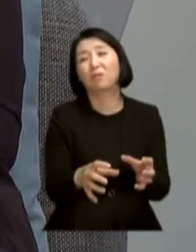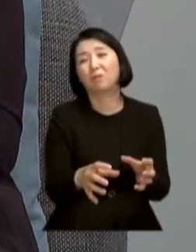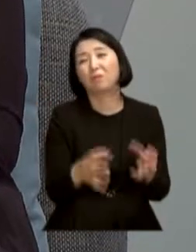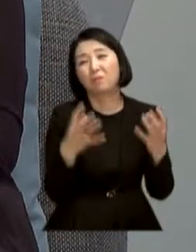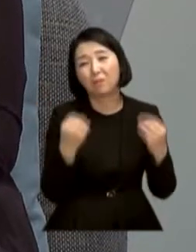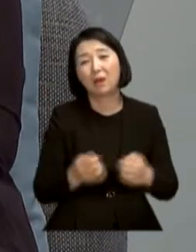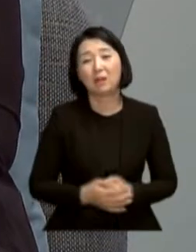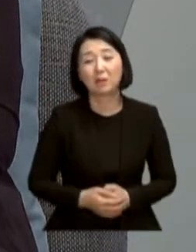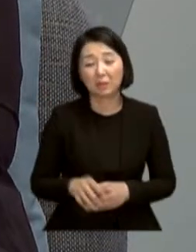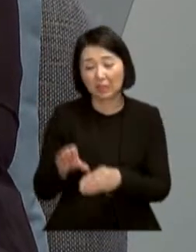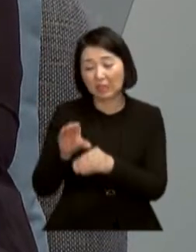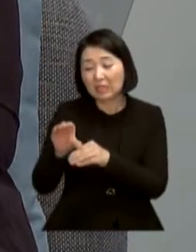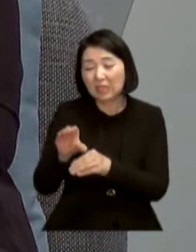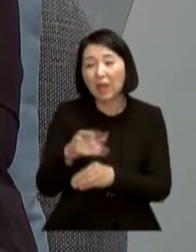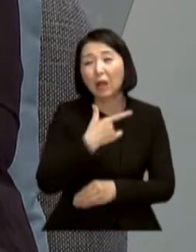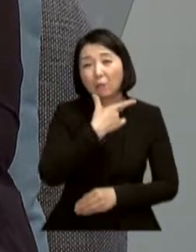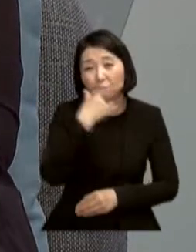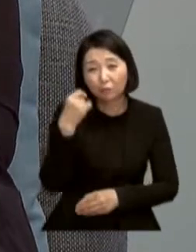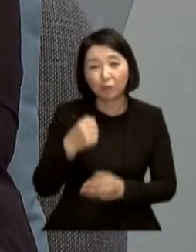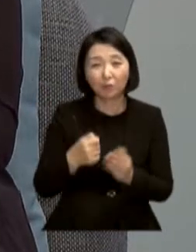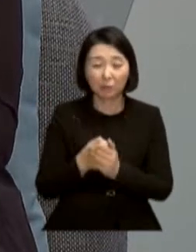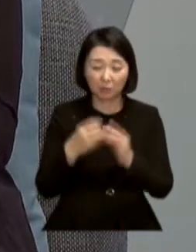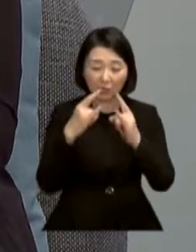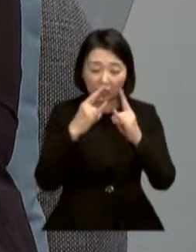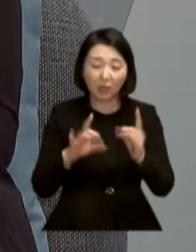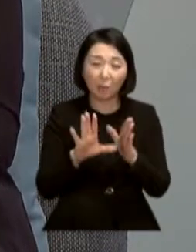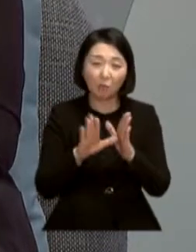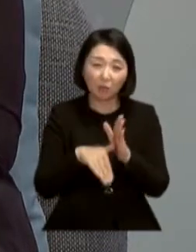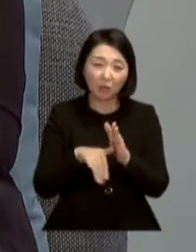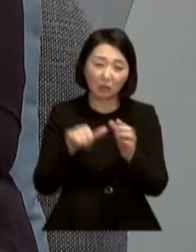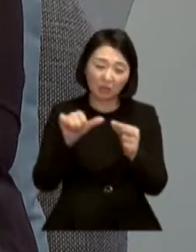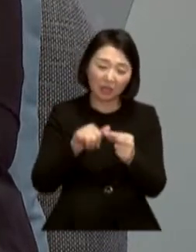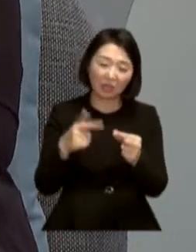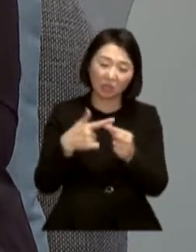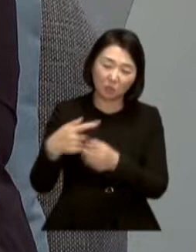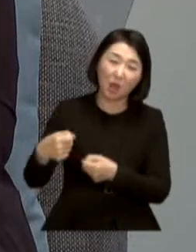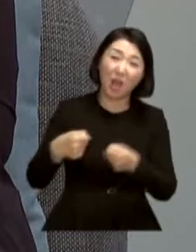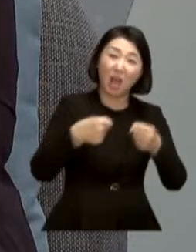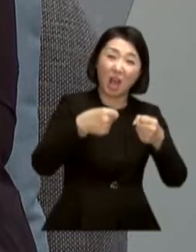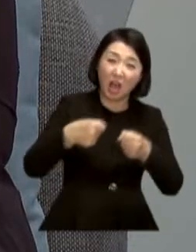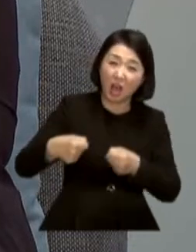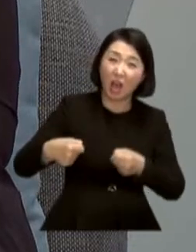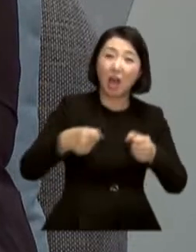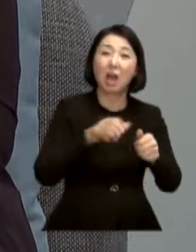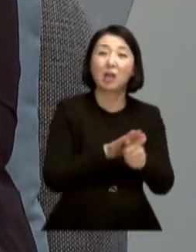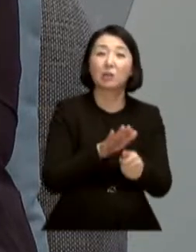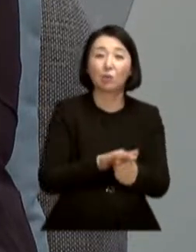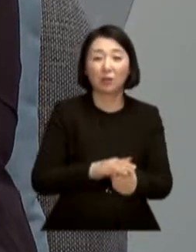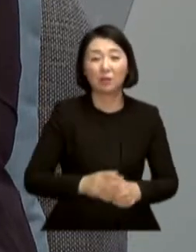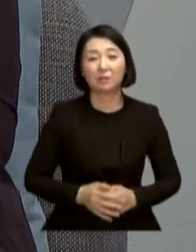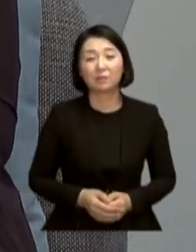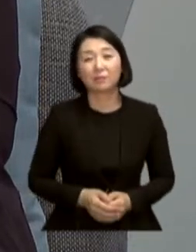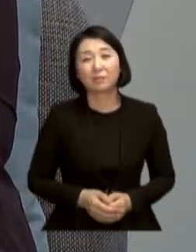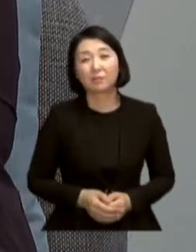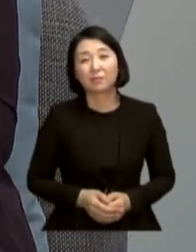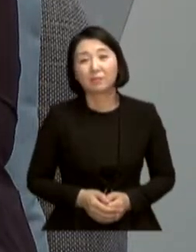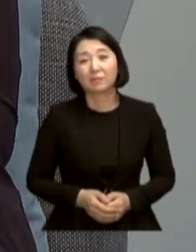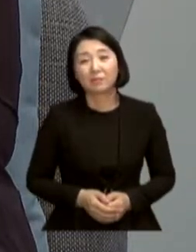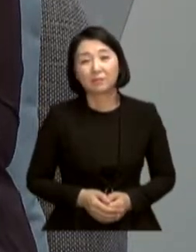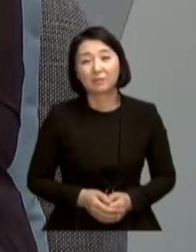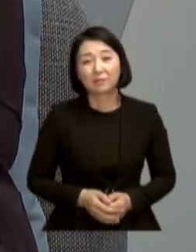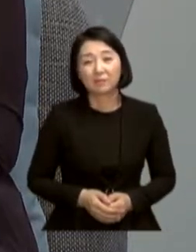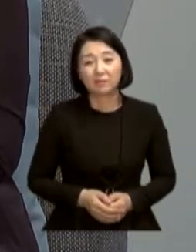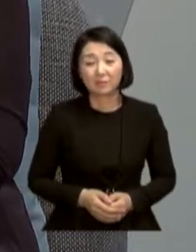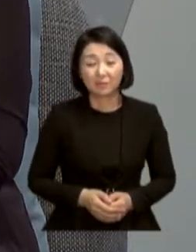없다 보니까 제가 이 캠프 때 다섯 번, 여섯 번 이제 그 픽업을 해줬어요. 사람들을 실어주나 보면 공간에 네. 탈 수 있는 네. 사람들이 많지